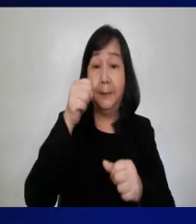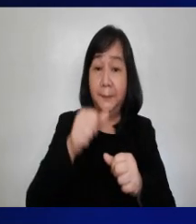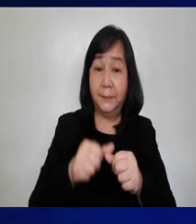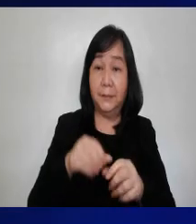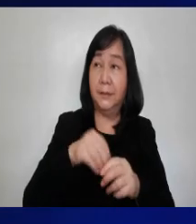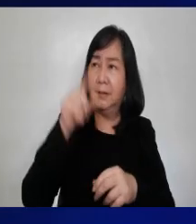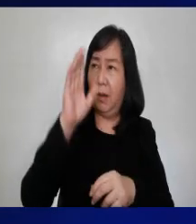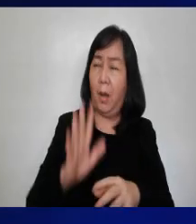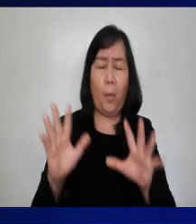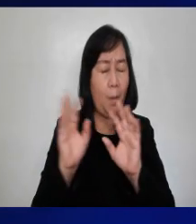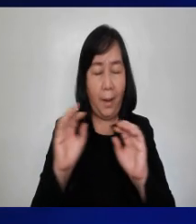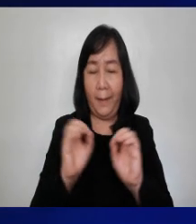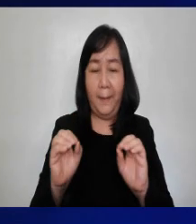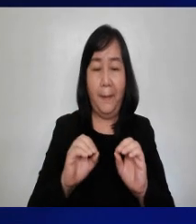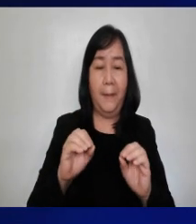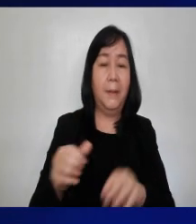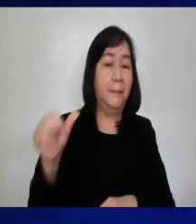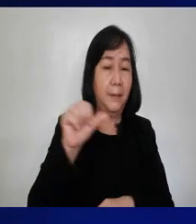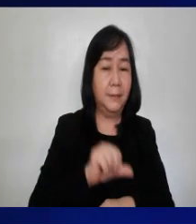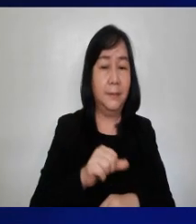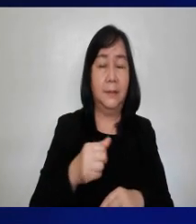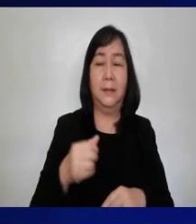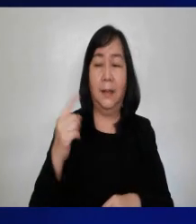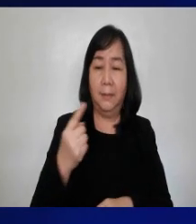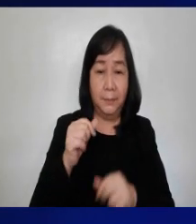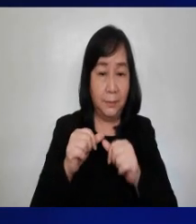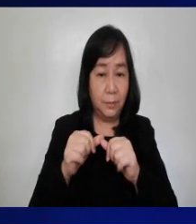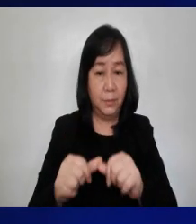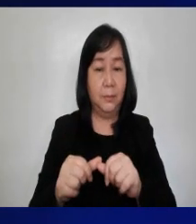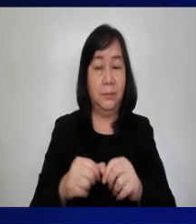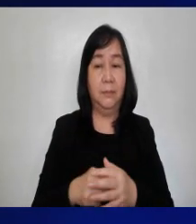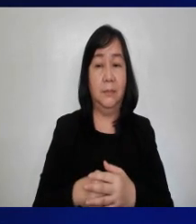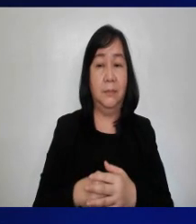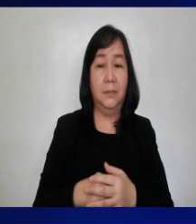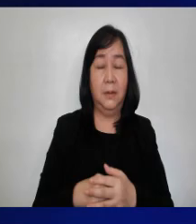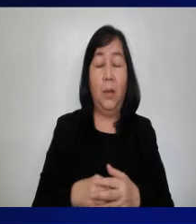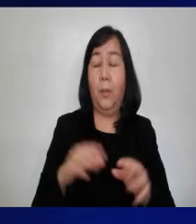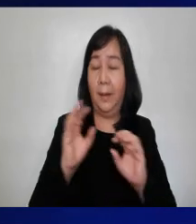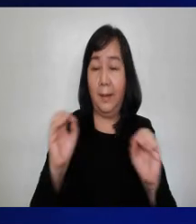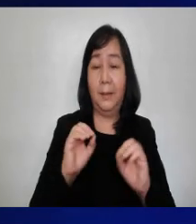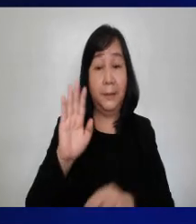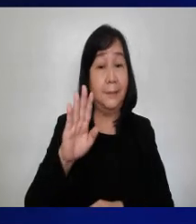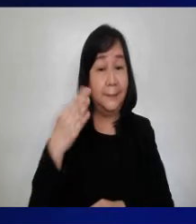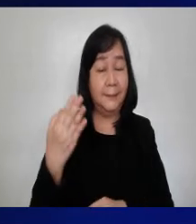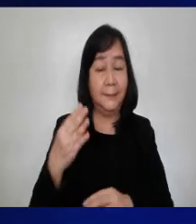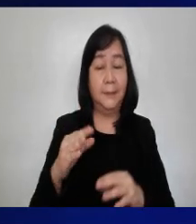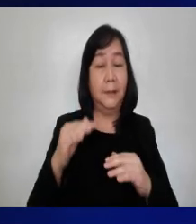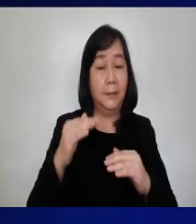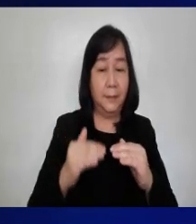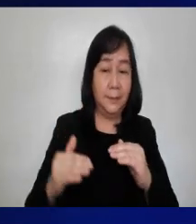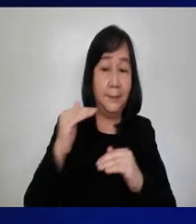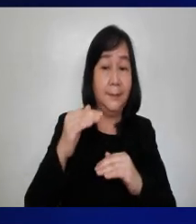na sa Diyos, walang pagbagsak na panghabang panahon at walang pagtataksil na mas